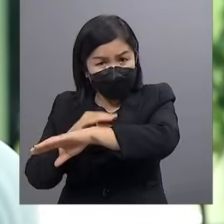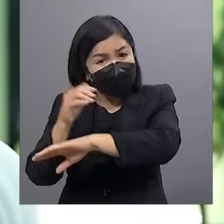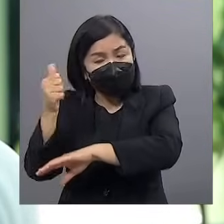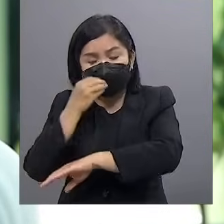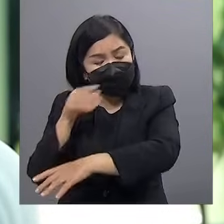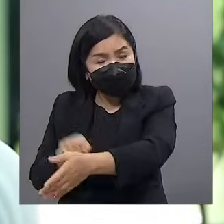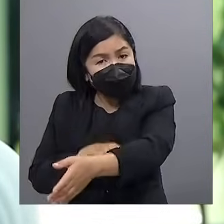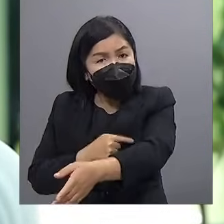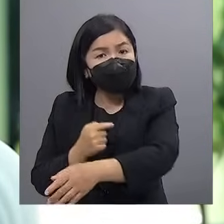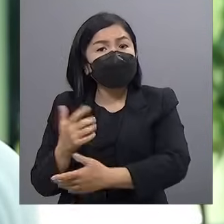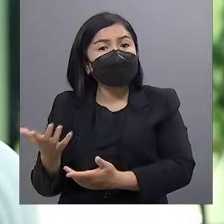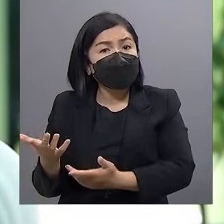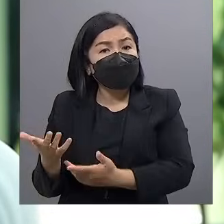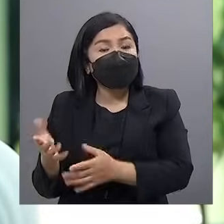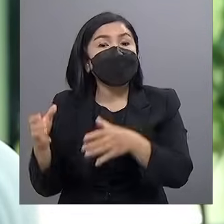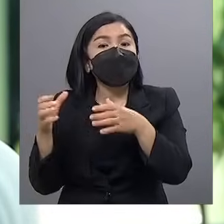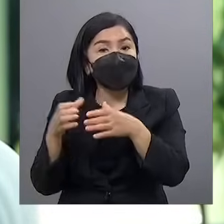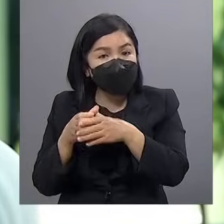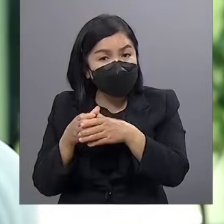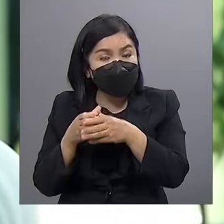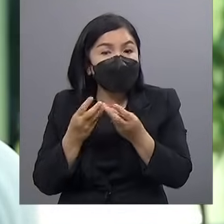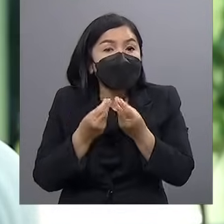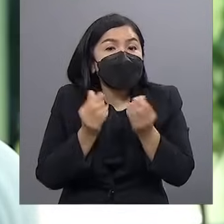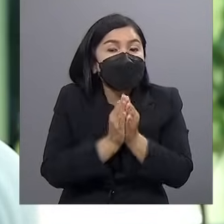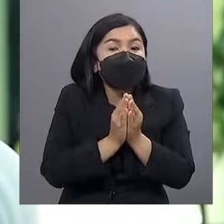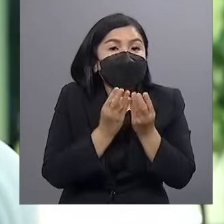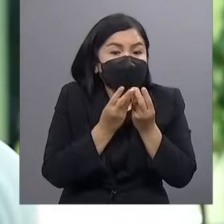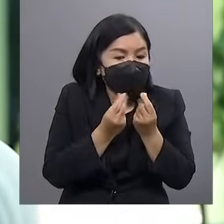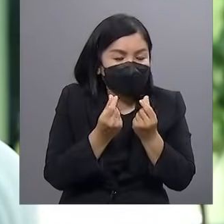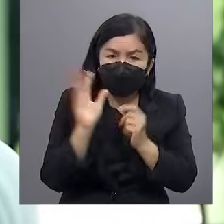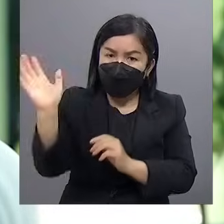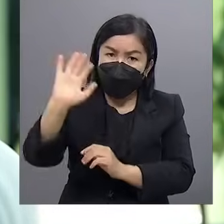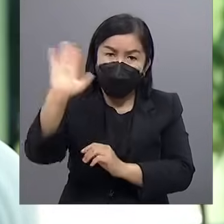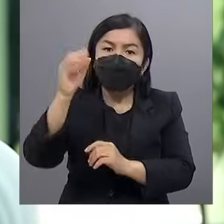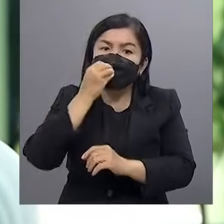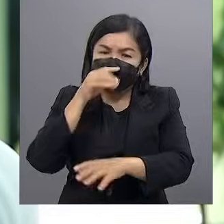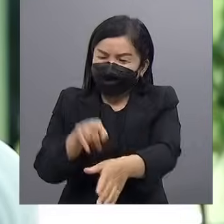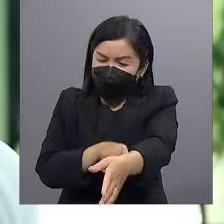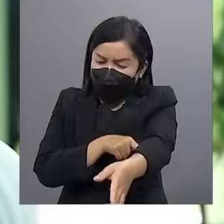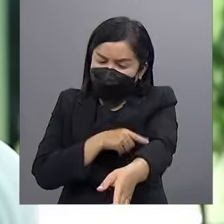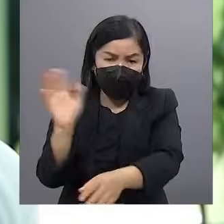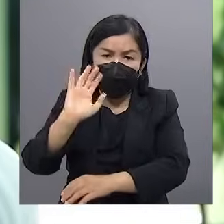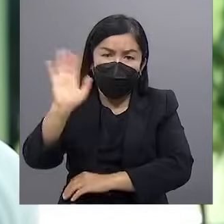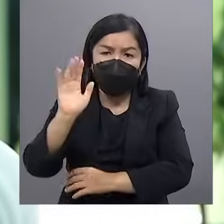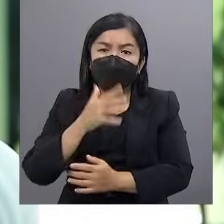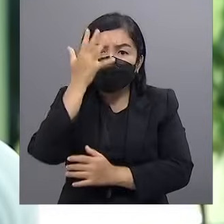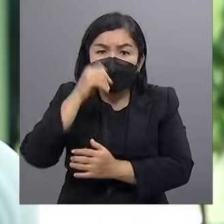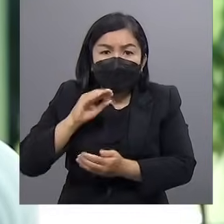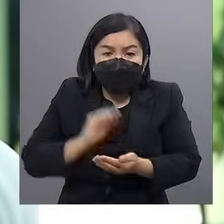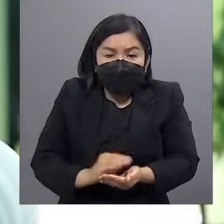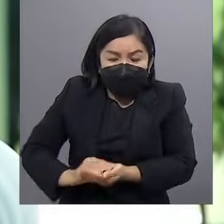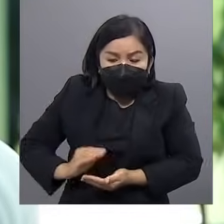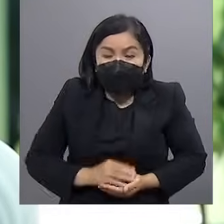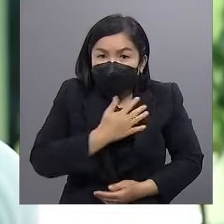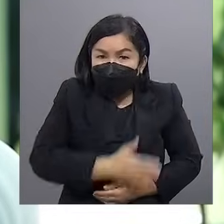DKเป็นวิธีกลุ่มที่ละลายในไขมันเพราะฉะนั้นที่ไม่ควรกินระยะเวลายาวนานครับเพราะว่ามันจะเก็บในร่างกายเราได้ดี